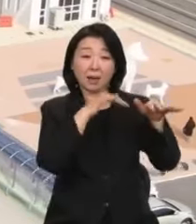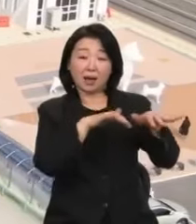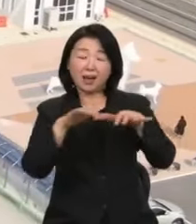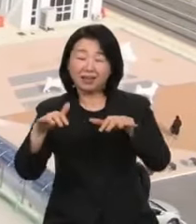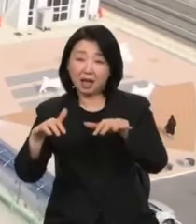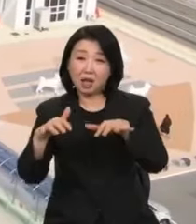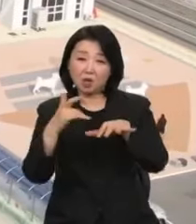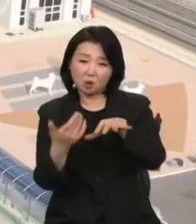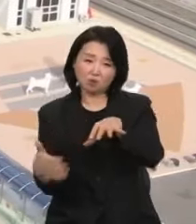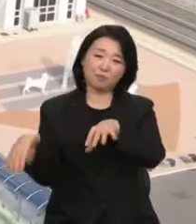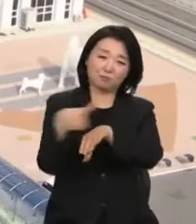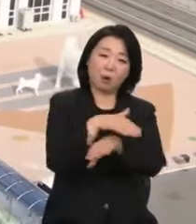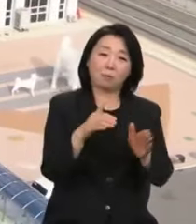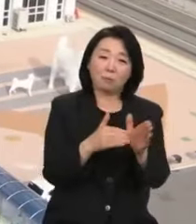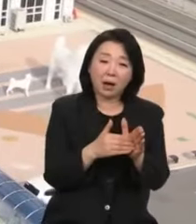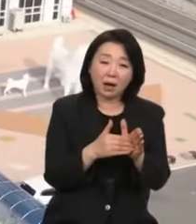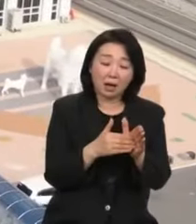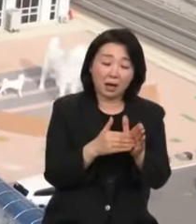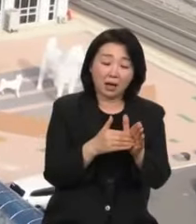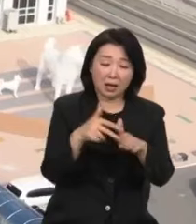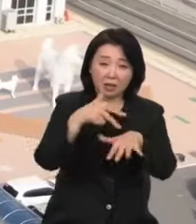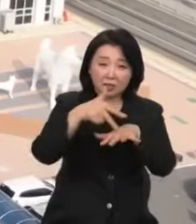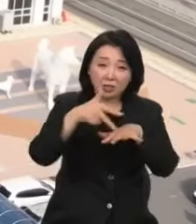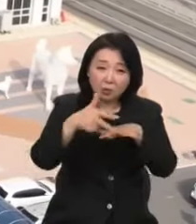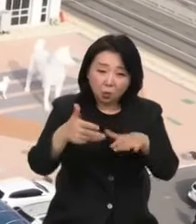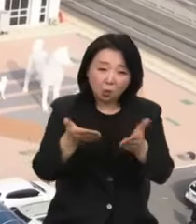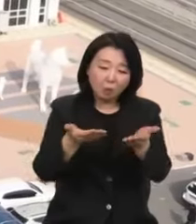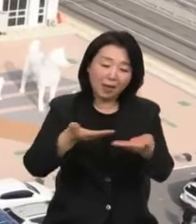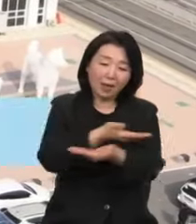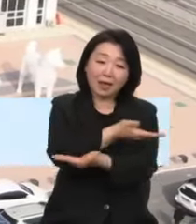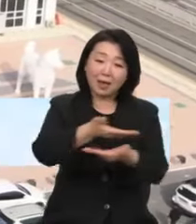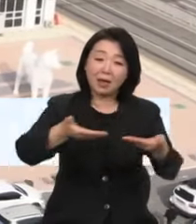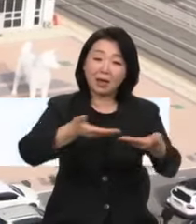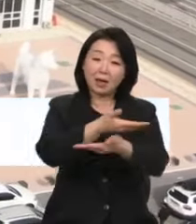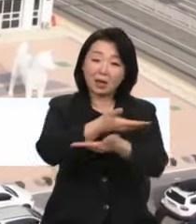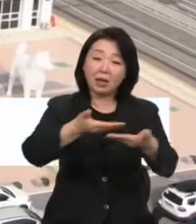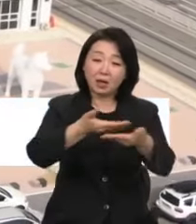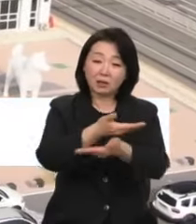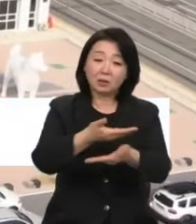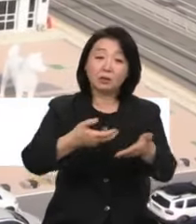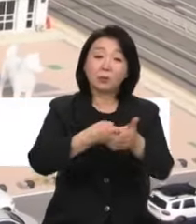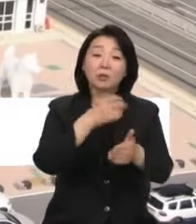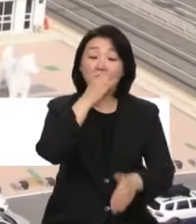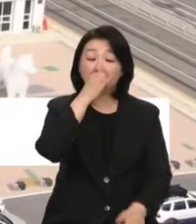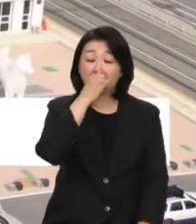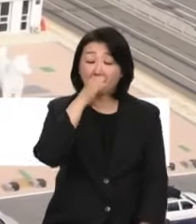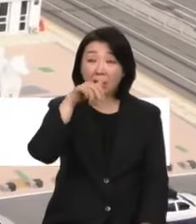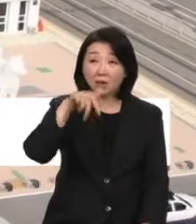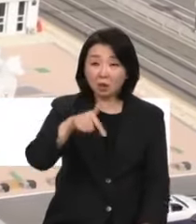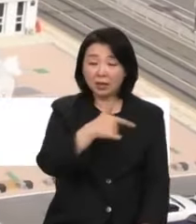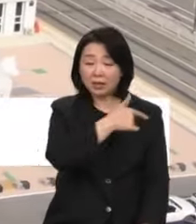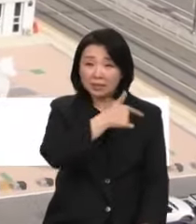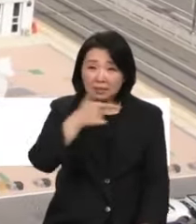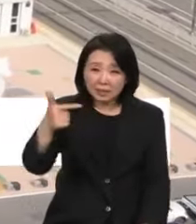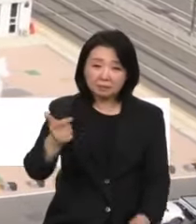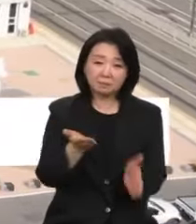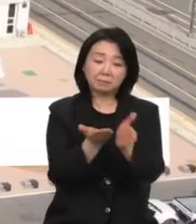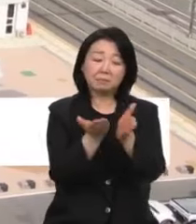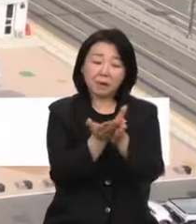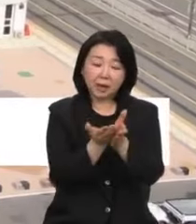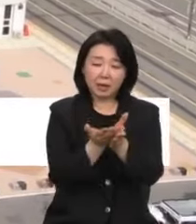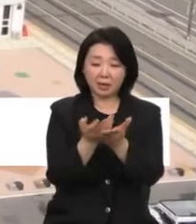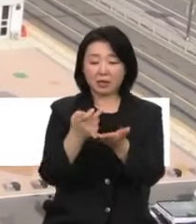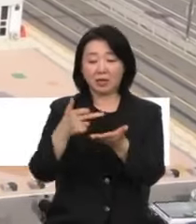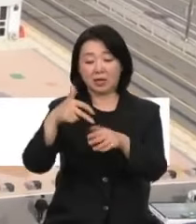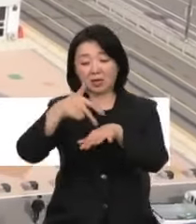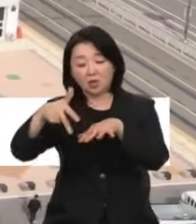매립이 돼서 진도 여객 터미널이 됐습니다. 여기에선 대형 여객선이 진도와 제주를 오갑니다.